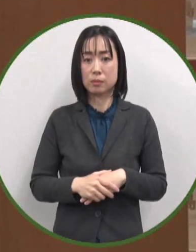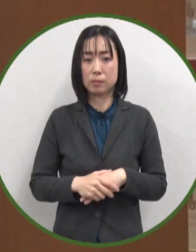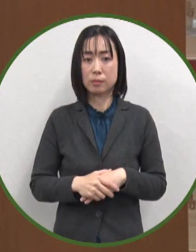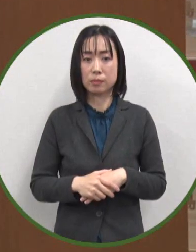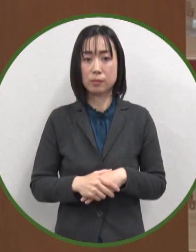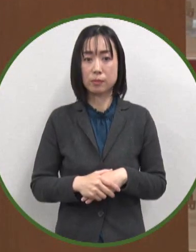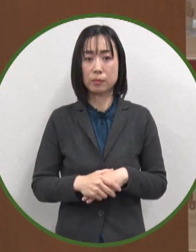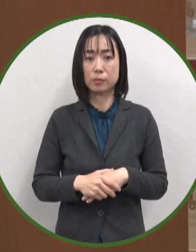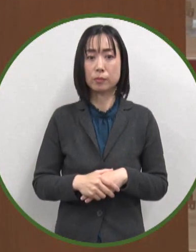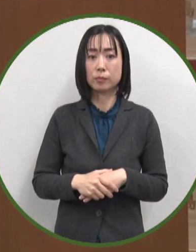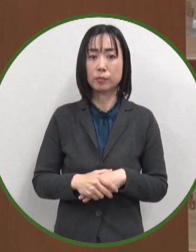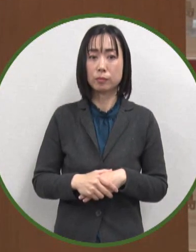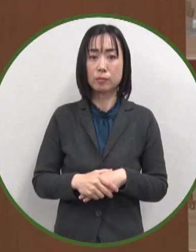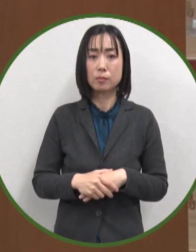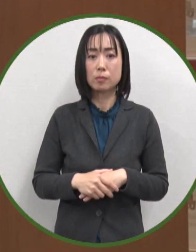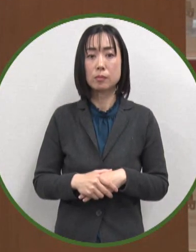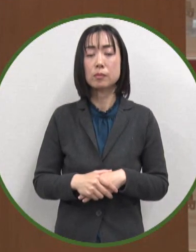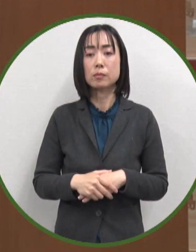それから